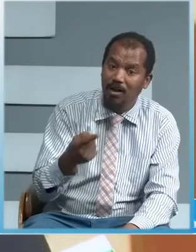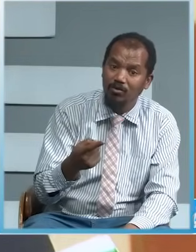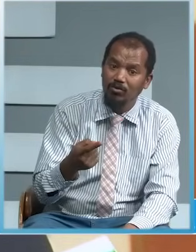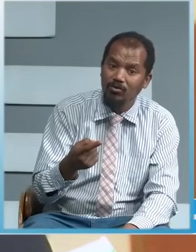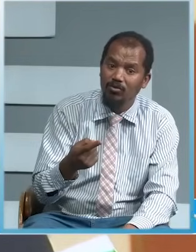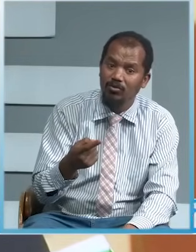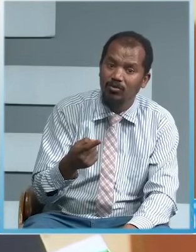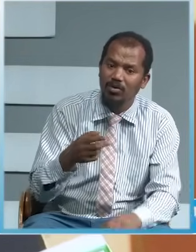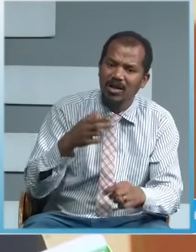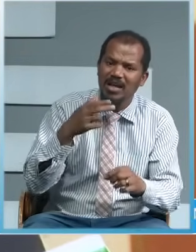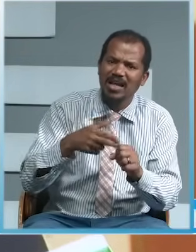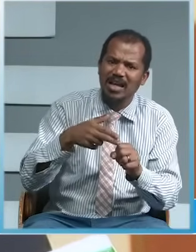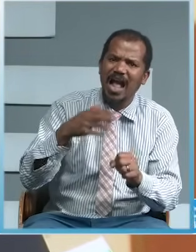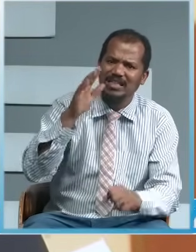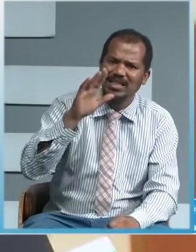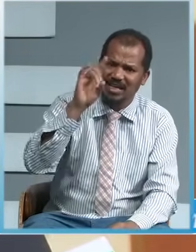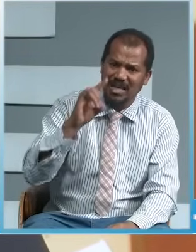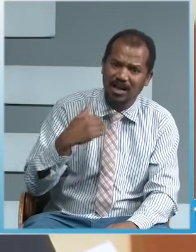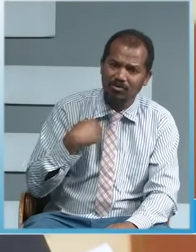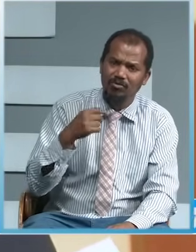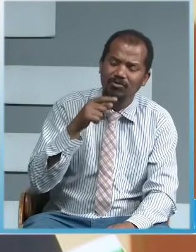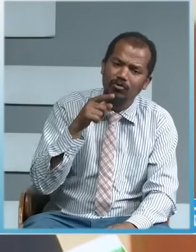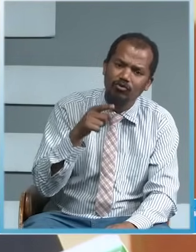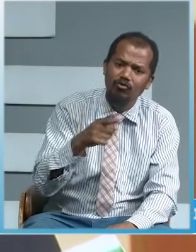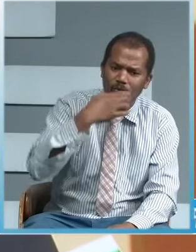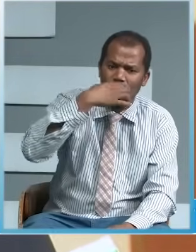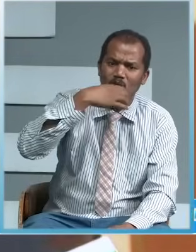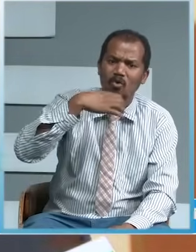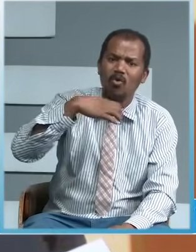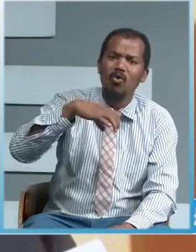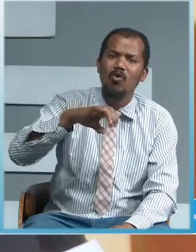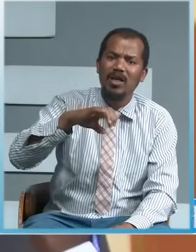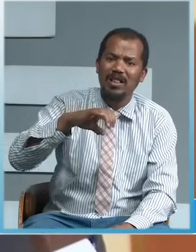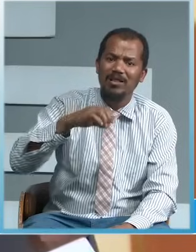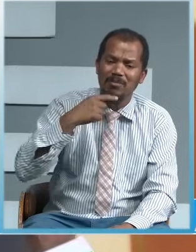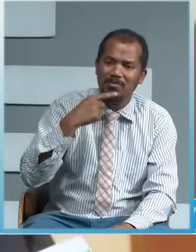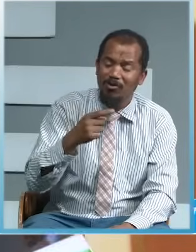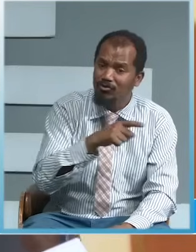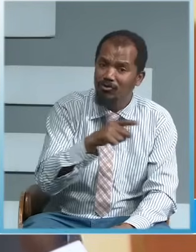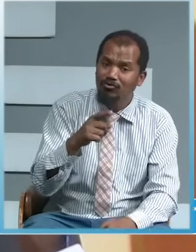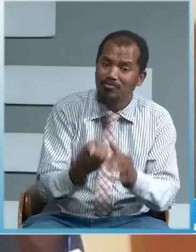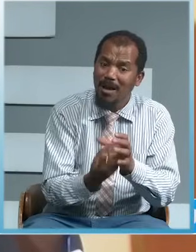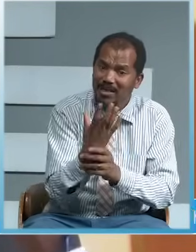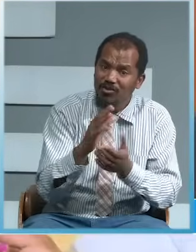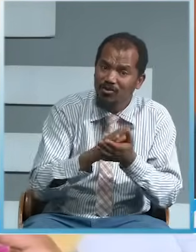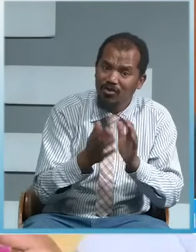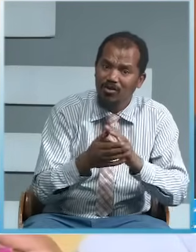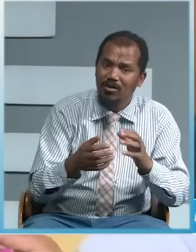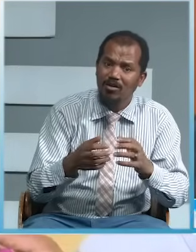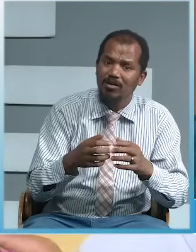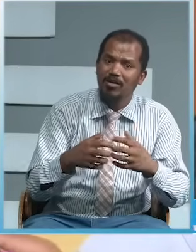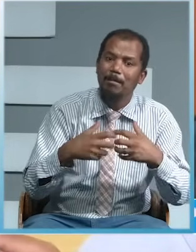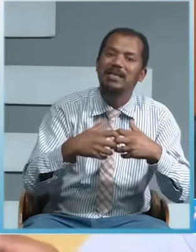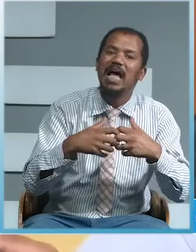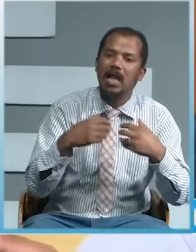የሚባሉ ጋዞች አሉ። እነሱንም ያመነጭ ሙቀት አማዚ አማቅ ነው የሚባሉት። እነሱንም ያመጭ ከሆነ መሳሪያም